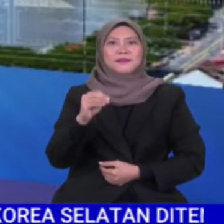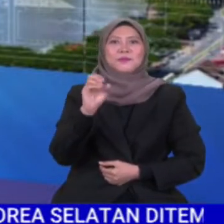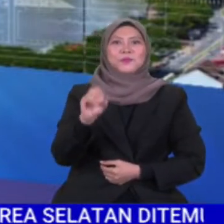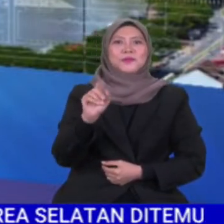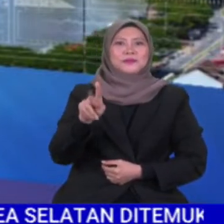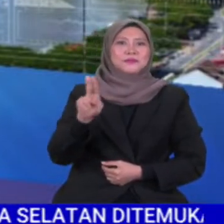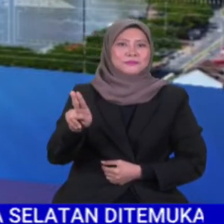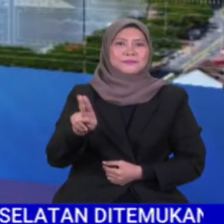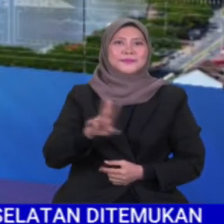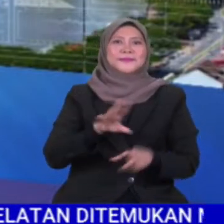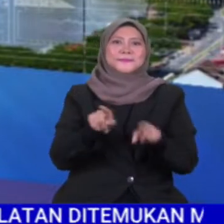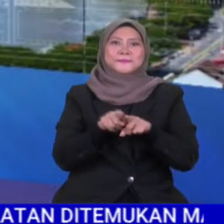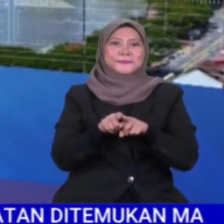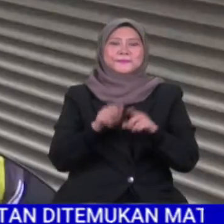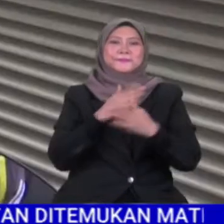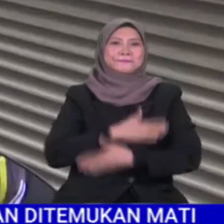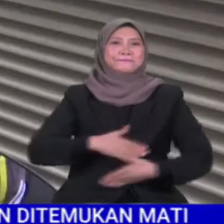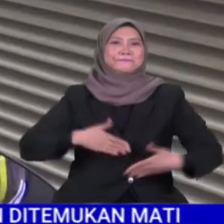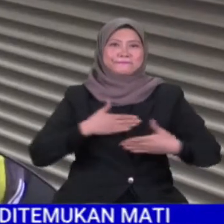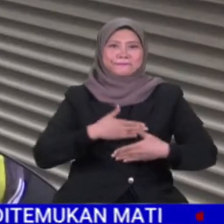orang kurang upaya.